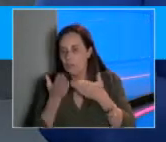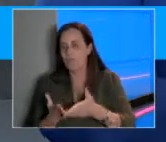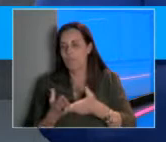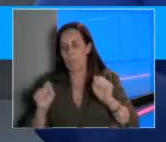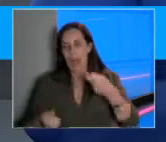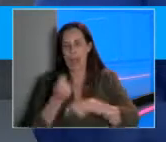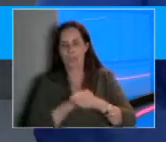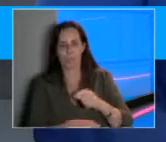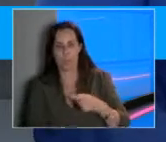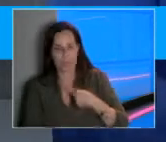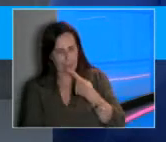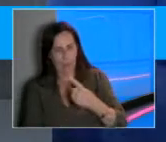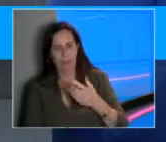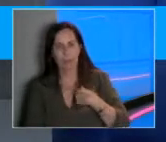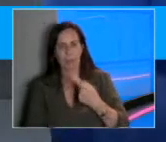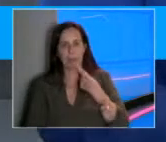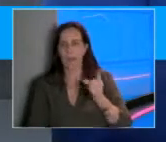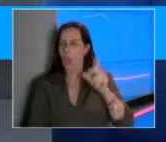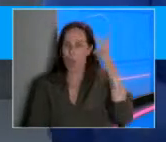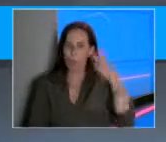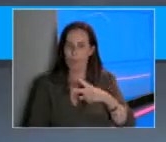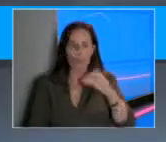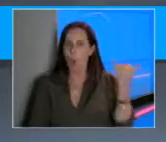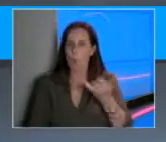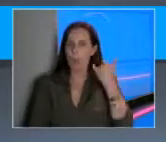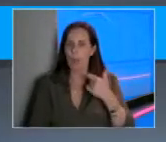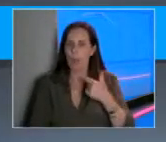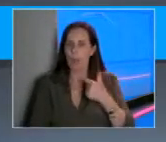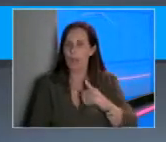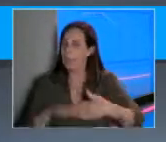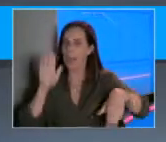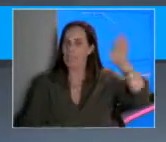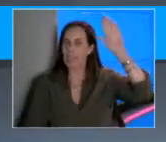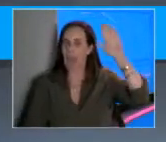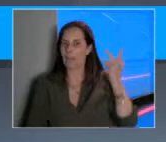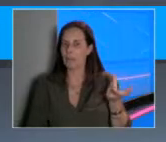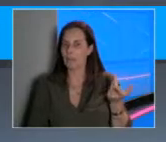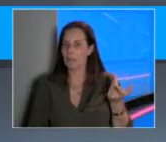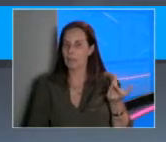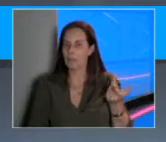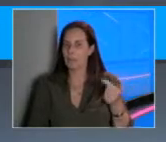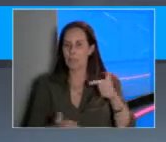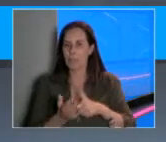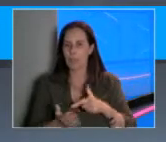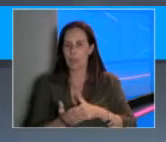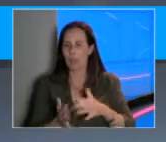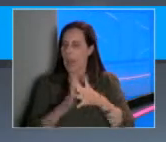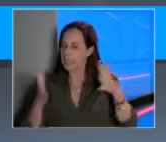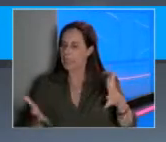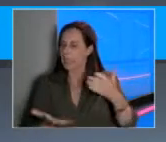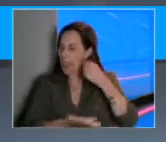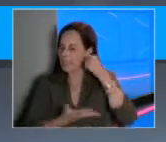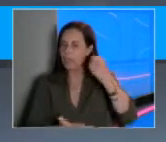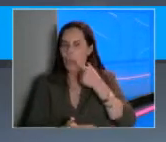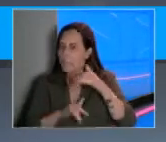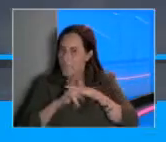העסקים? אני אגיד לך מה אני אמרתי. אני אמרתי, אני לא מבינה. כל פעם אני מרימה פה יד, כדי להגדיל תקציבים, ואנחנו